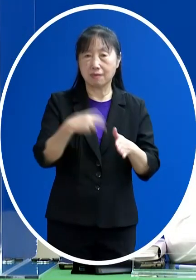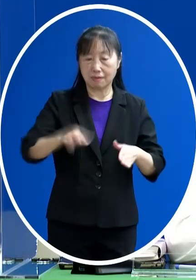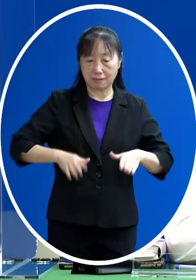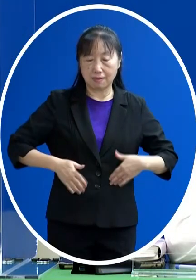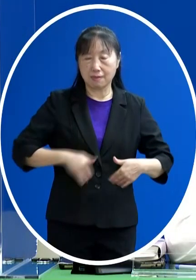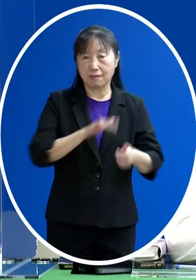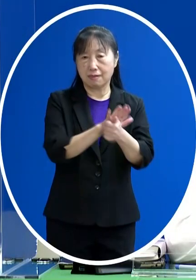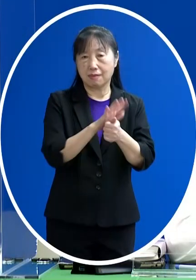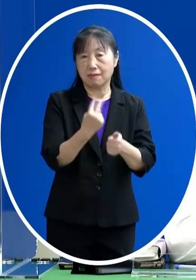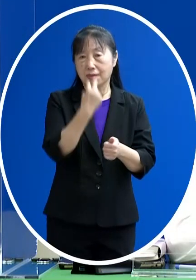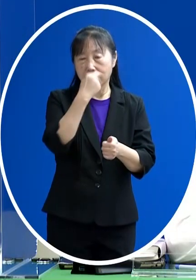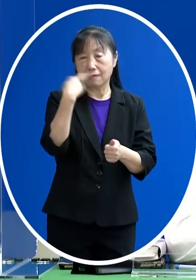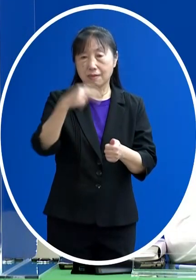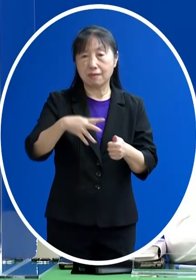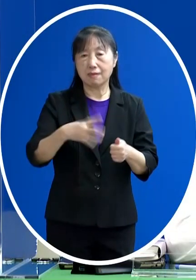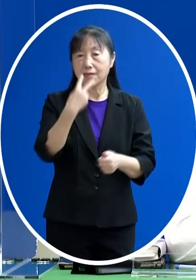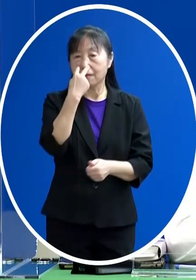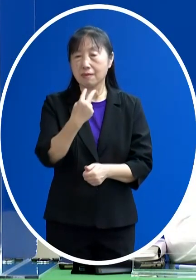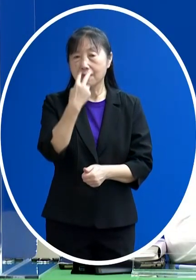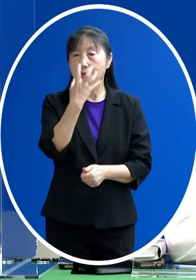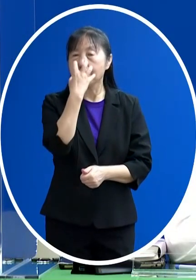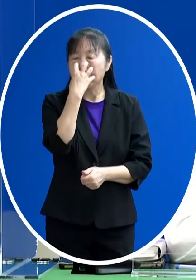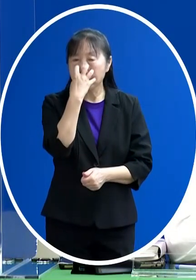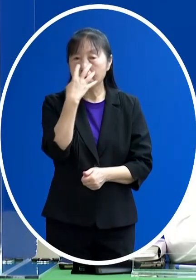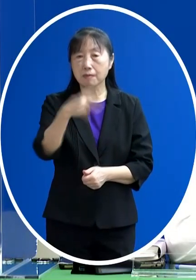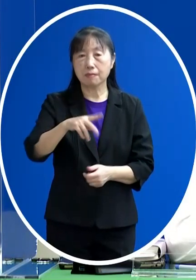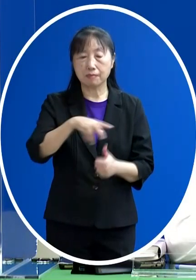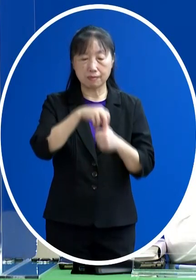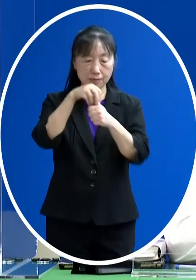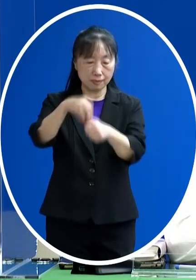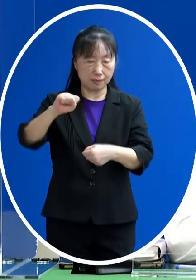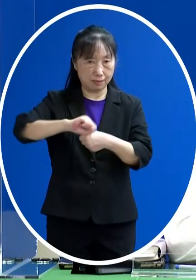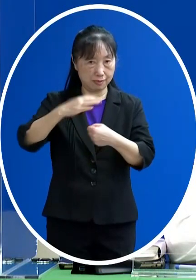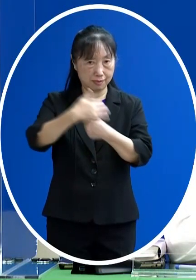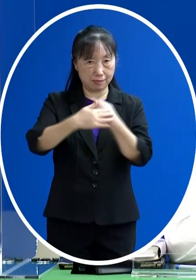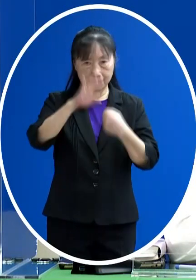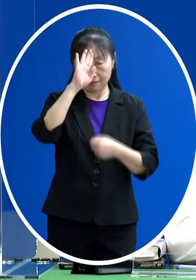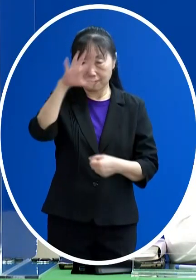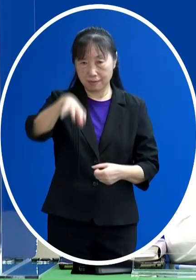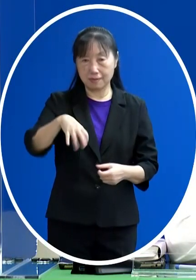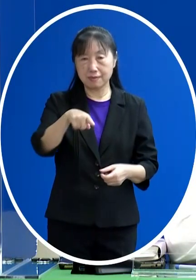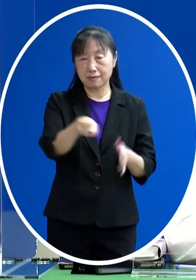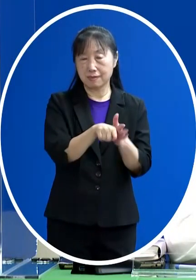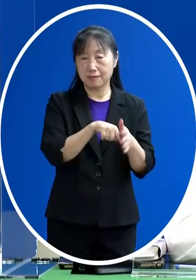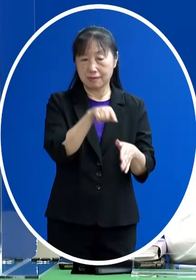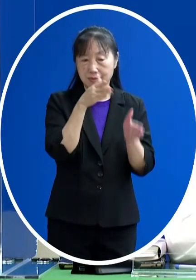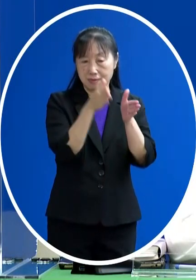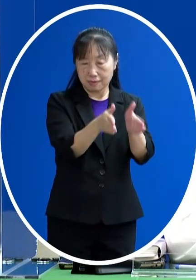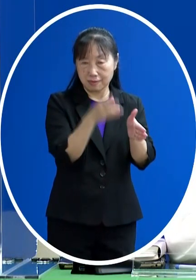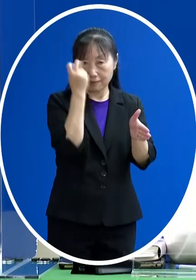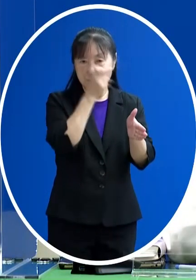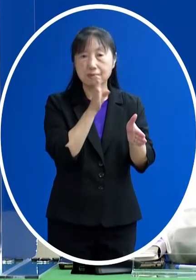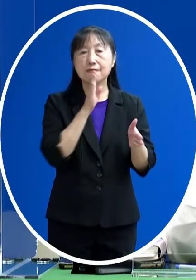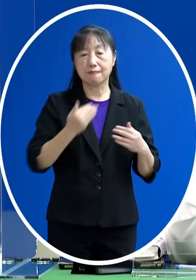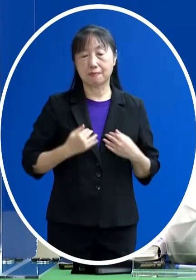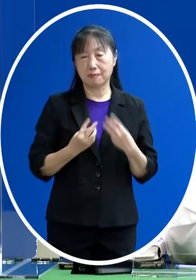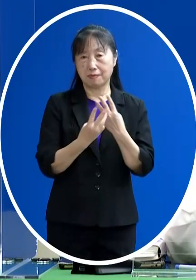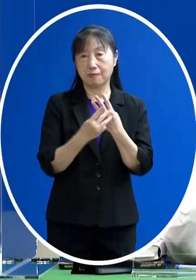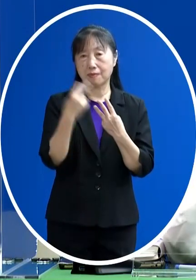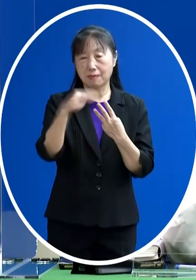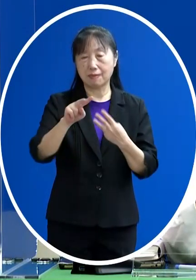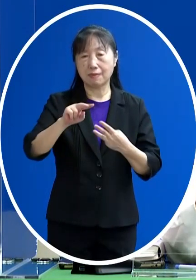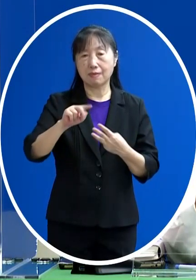急的插管使用呼吸器转入这个加护病房哦。那当时的诊断是肺炎，然后也有哮吼合并